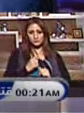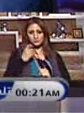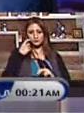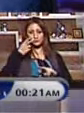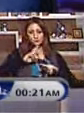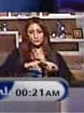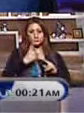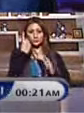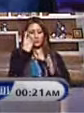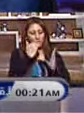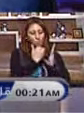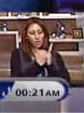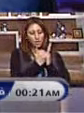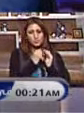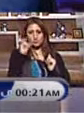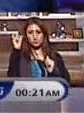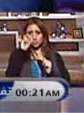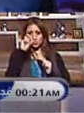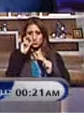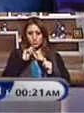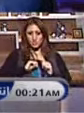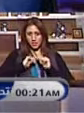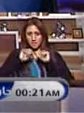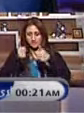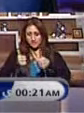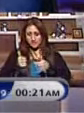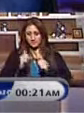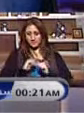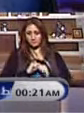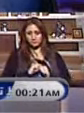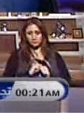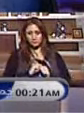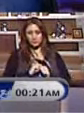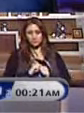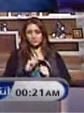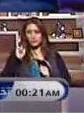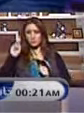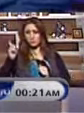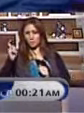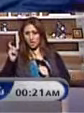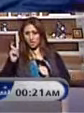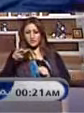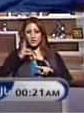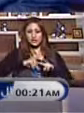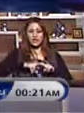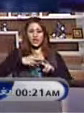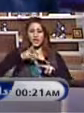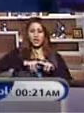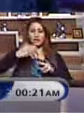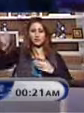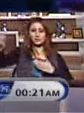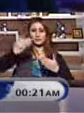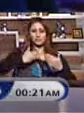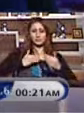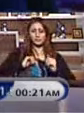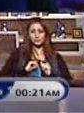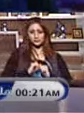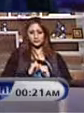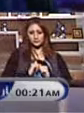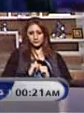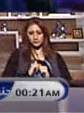عليه عمر ان اللي يروح مسلم من عند قريش الرسول يرجعه واللي يرتد